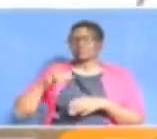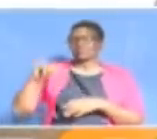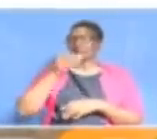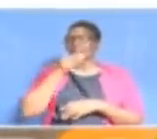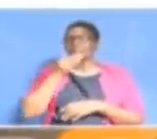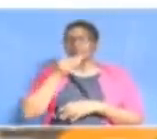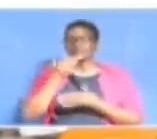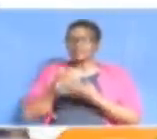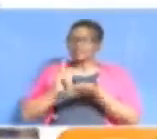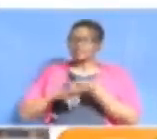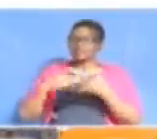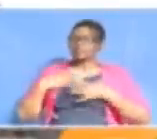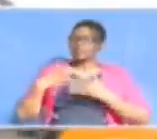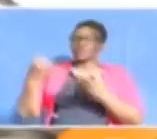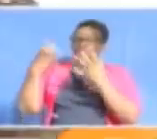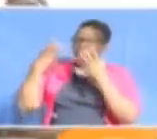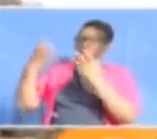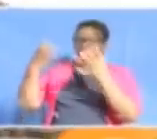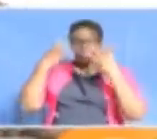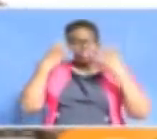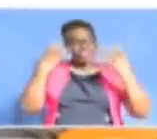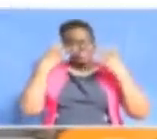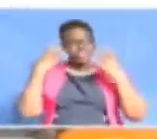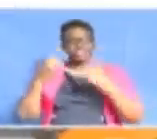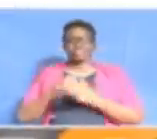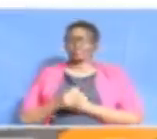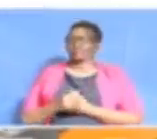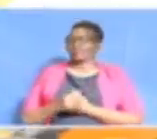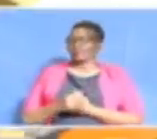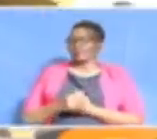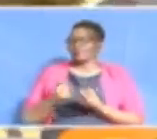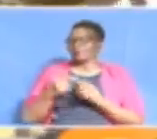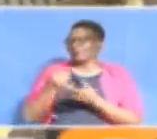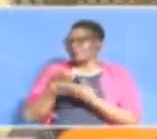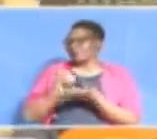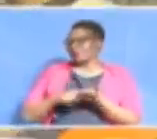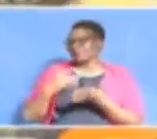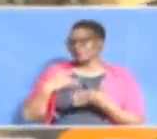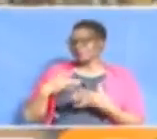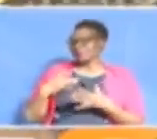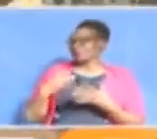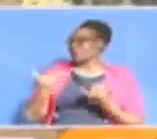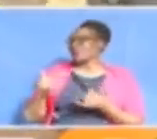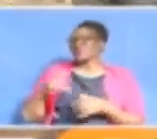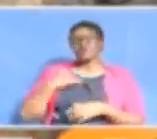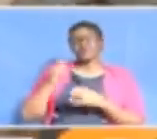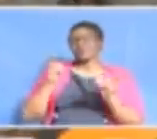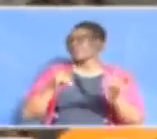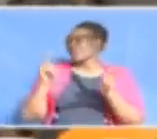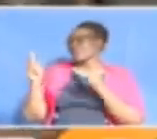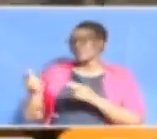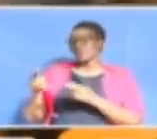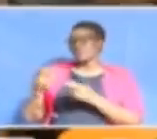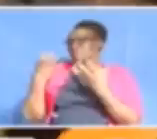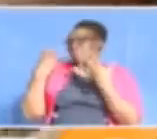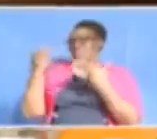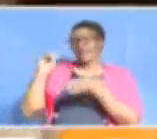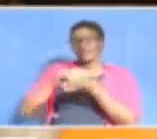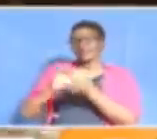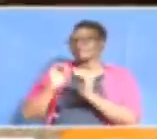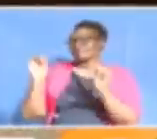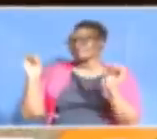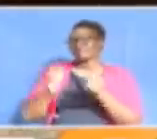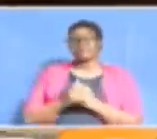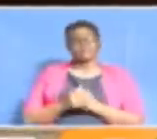juu ya punda. Sasa hivi wengi hata waoni kama ni kitu ya nini ya kushtua. Wamenizoea wote. Na iwapo